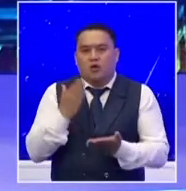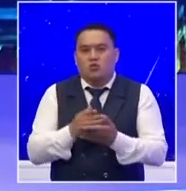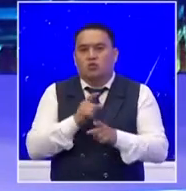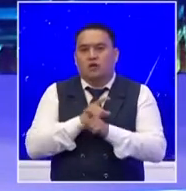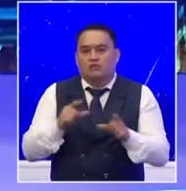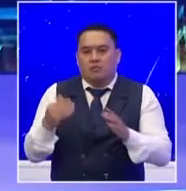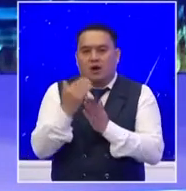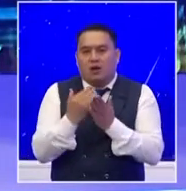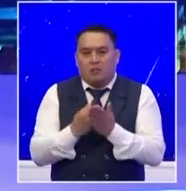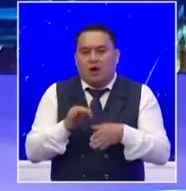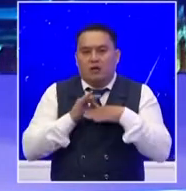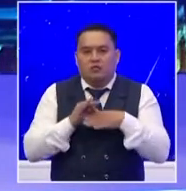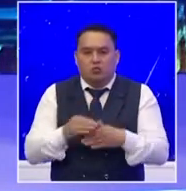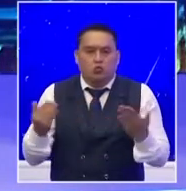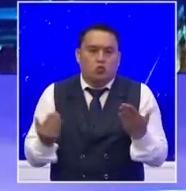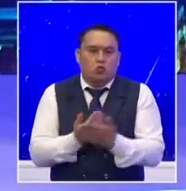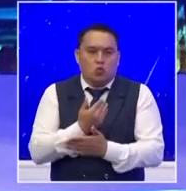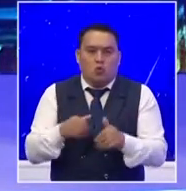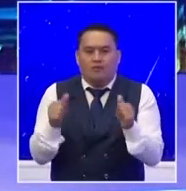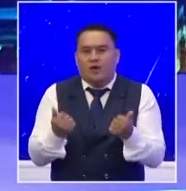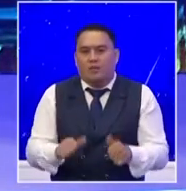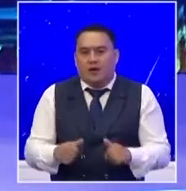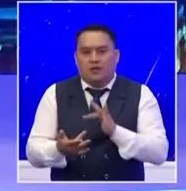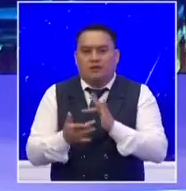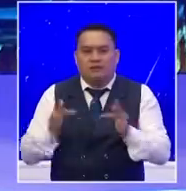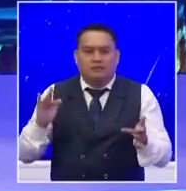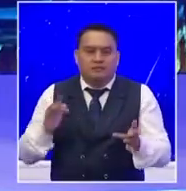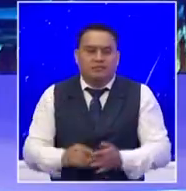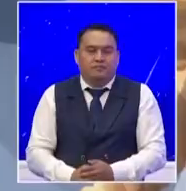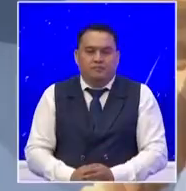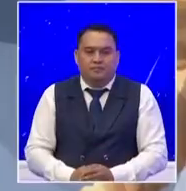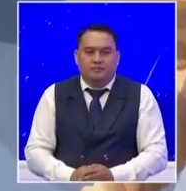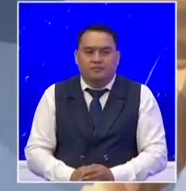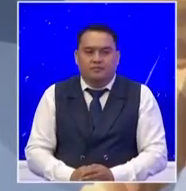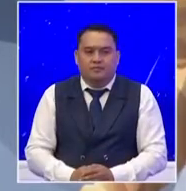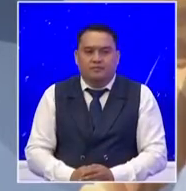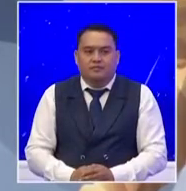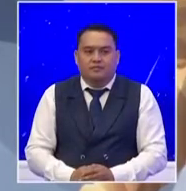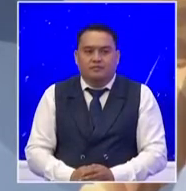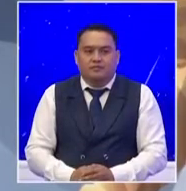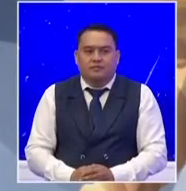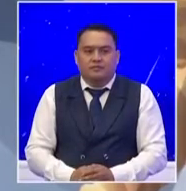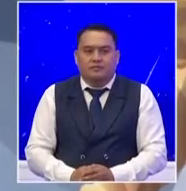учреждения концертная программа прошла в новом для ее обитателей формате.